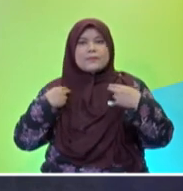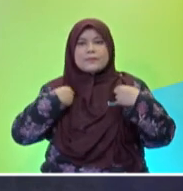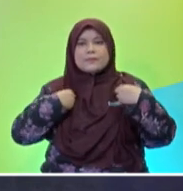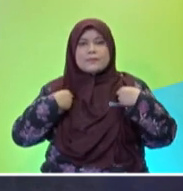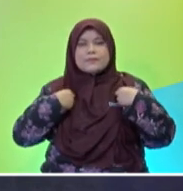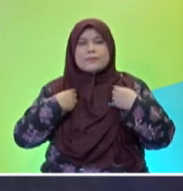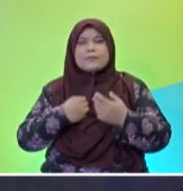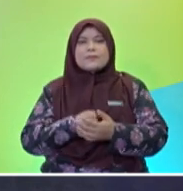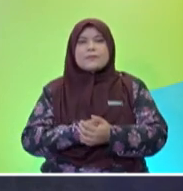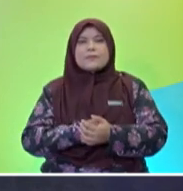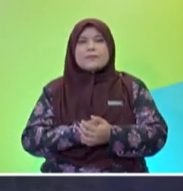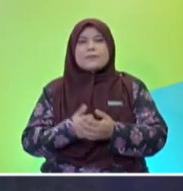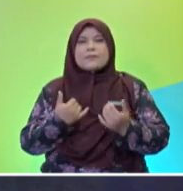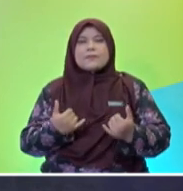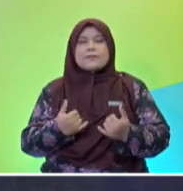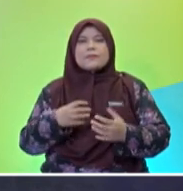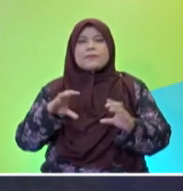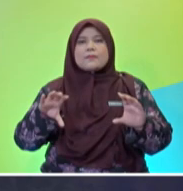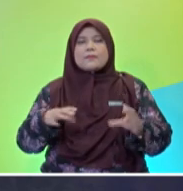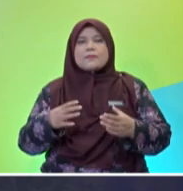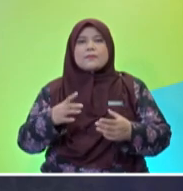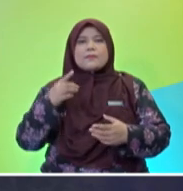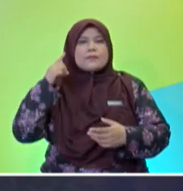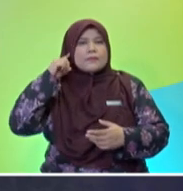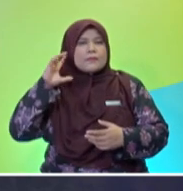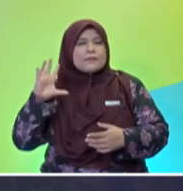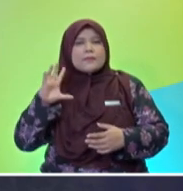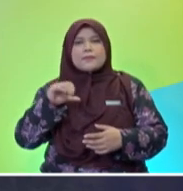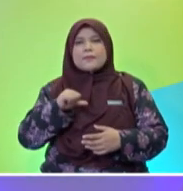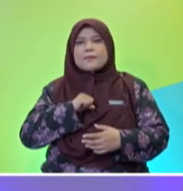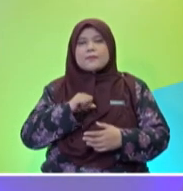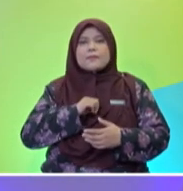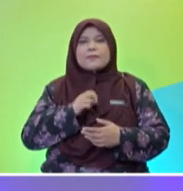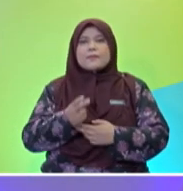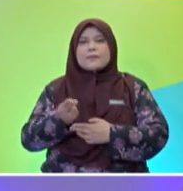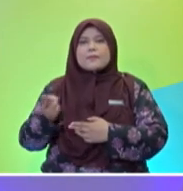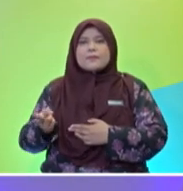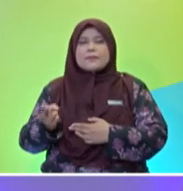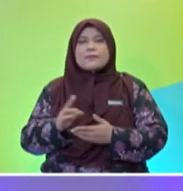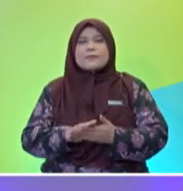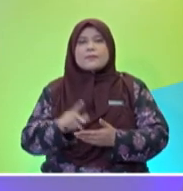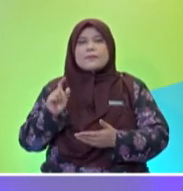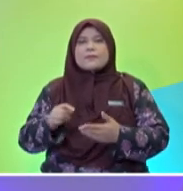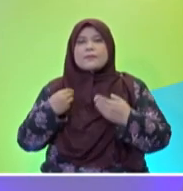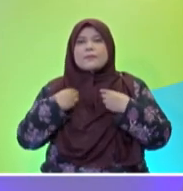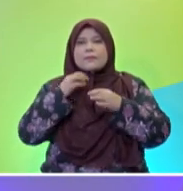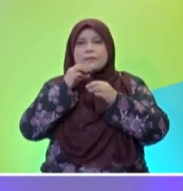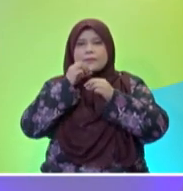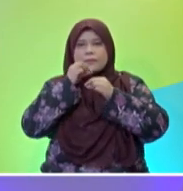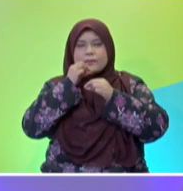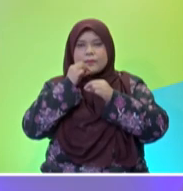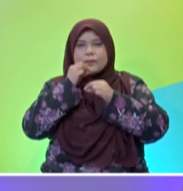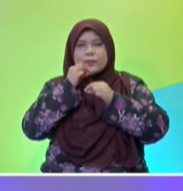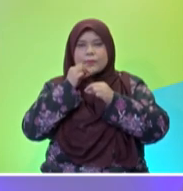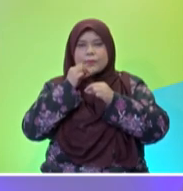buat bunyi sendiri oke bahan-bahannya adalah kita perlukan penyedot minuman beberapa